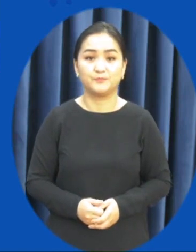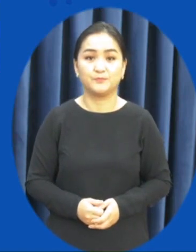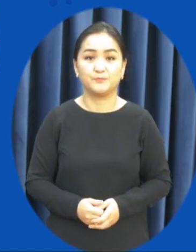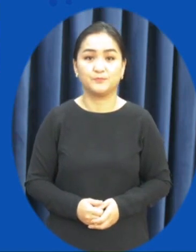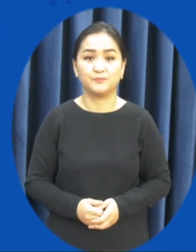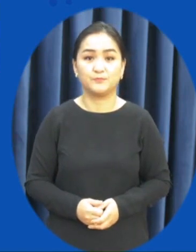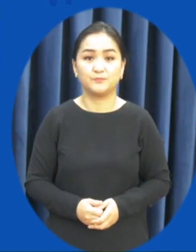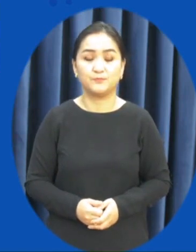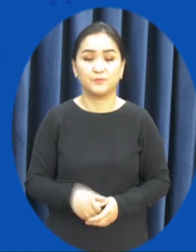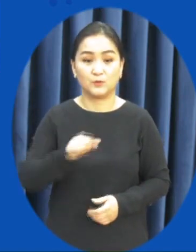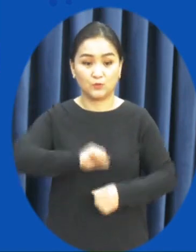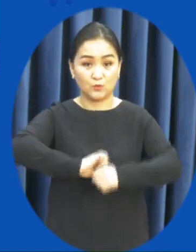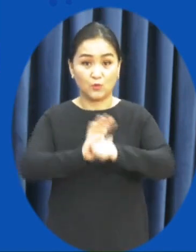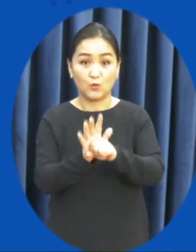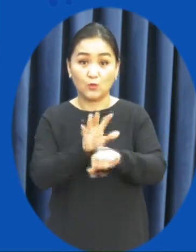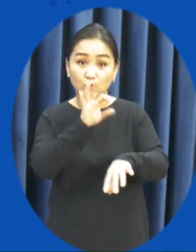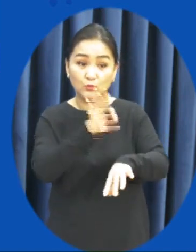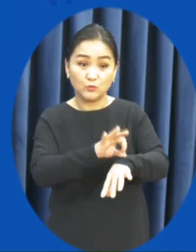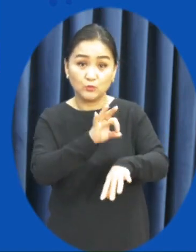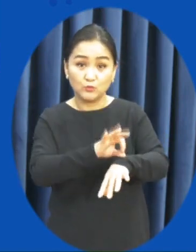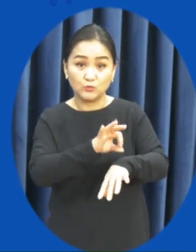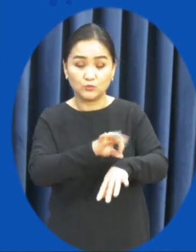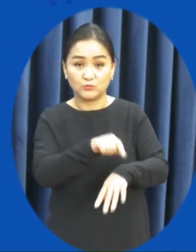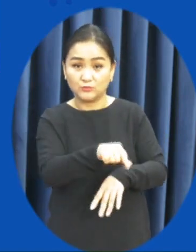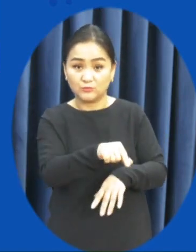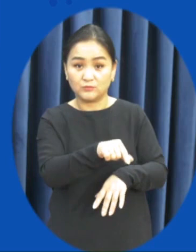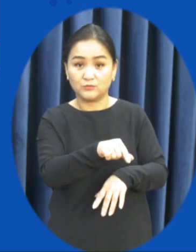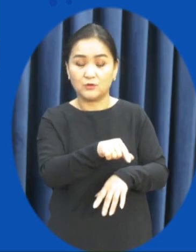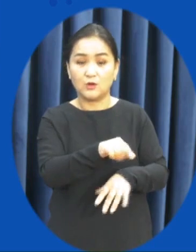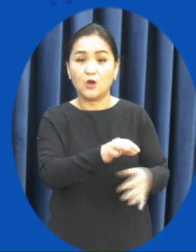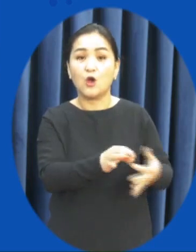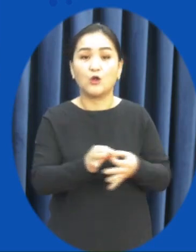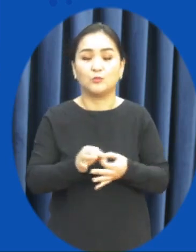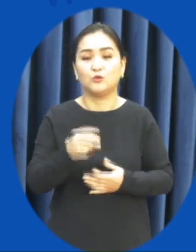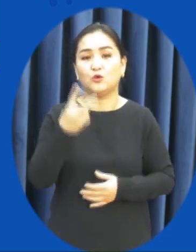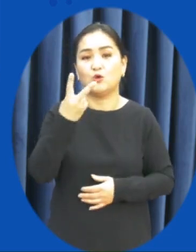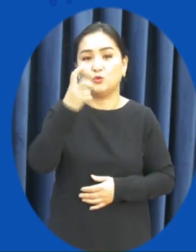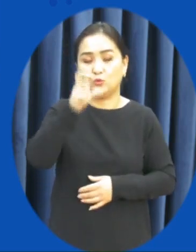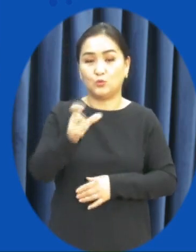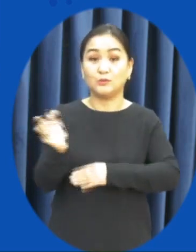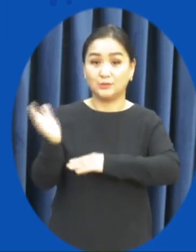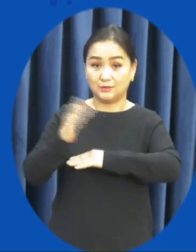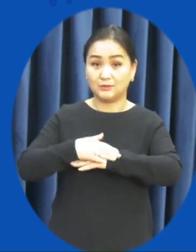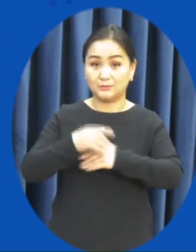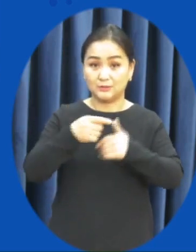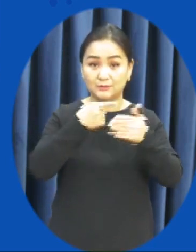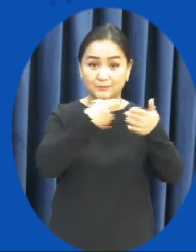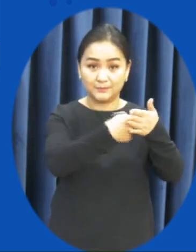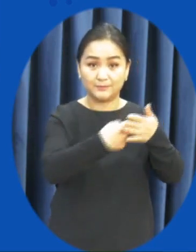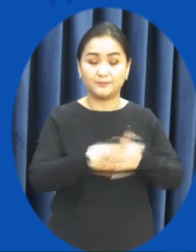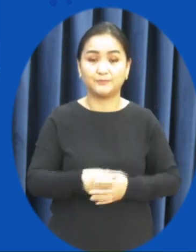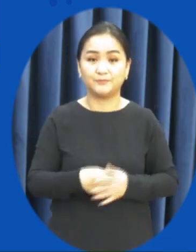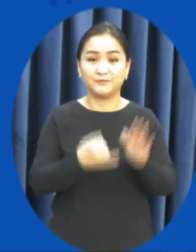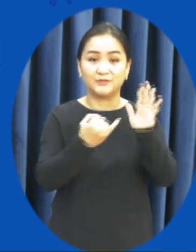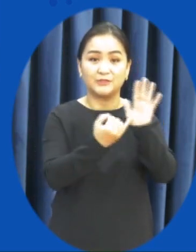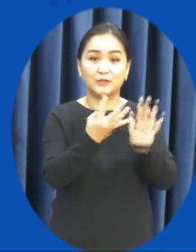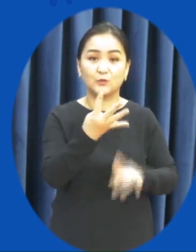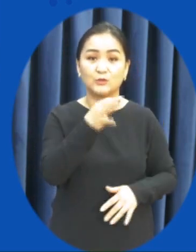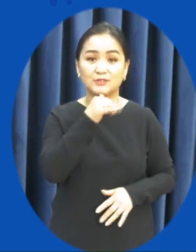བདངོ ཀྱི པར བསོད ལ ཀིག ཡོག མི གཅིག གནས ཀྱི དགོས མ